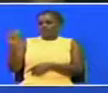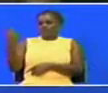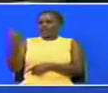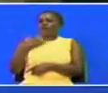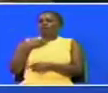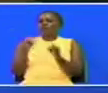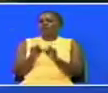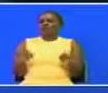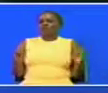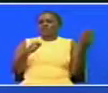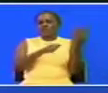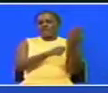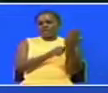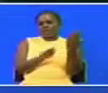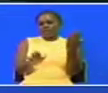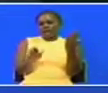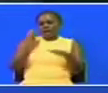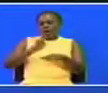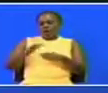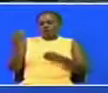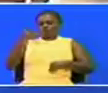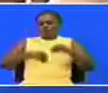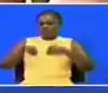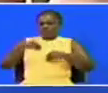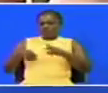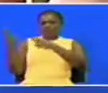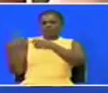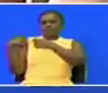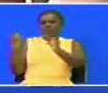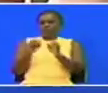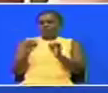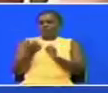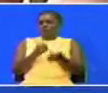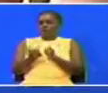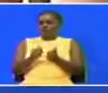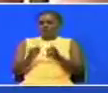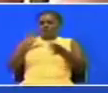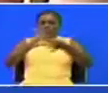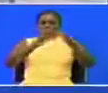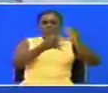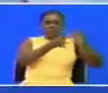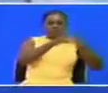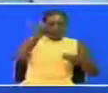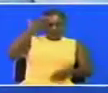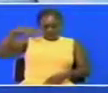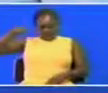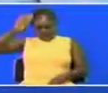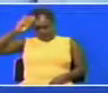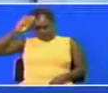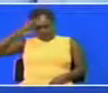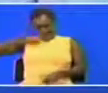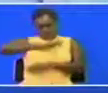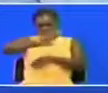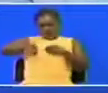kujitakasa baada ya kugubikiwa na madai ya ufisadi na kutowajibika katika mashindano ya Olimpiki kule Rio. We are